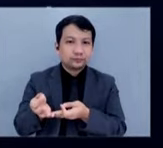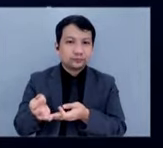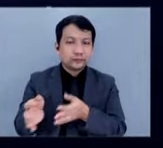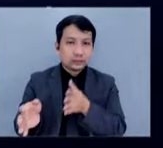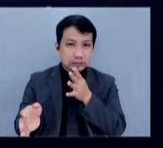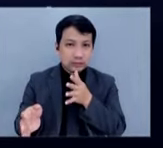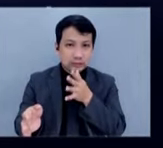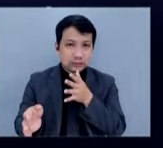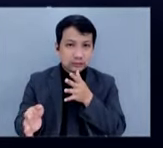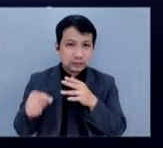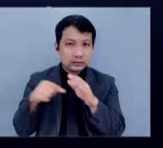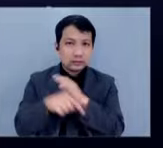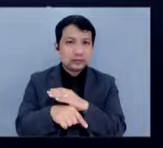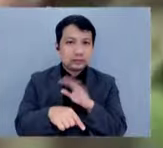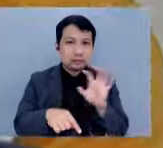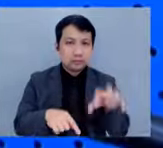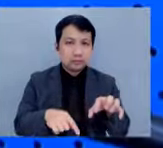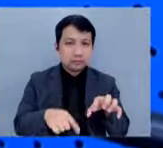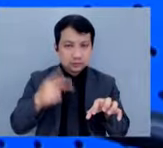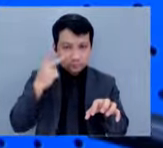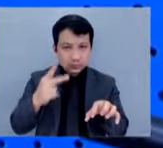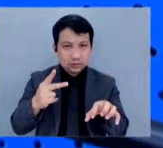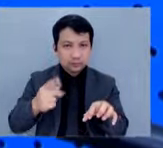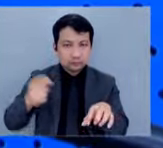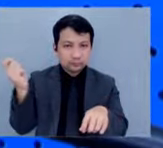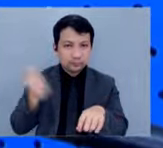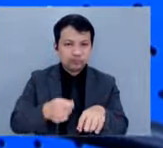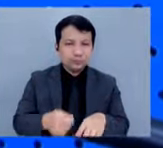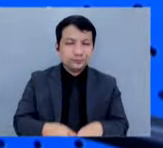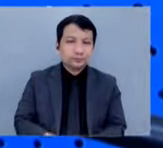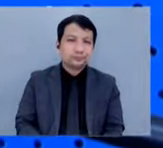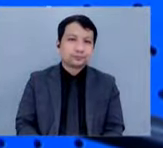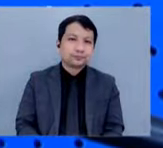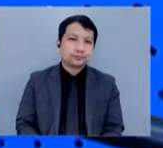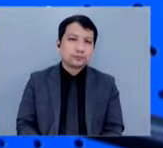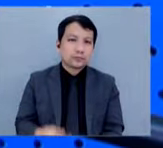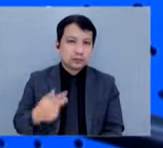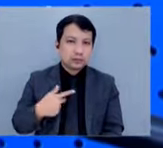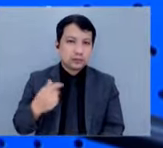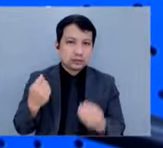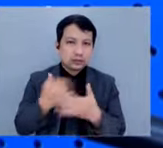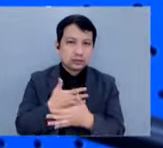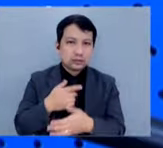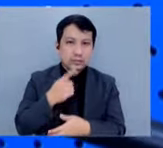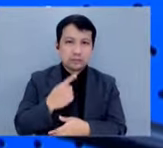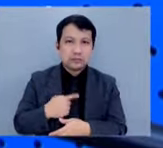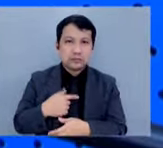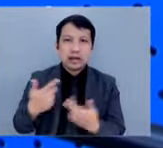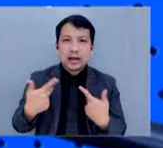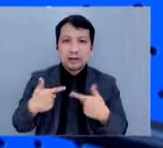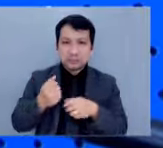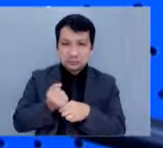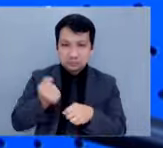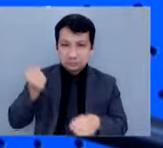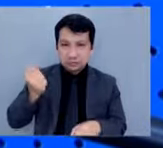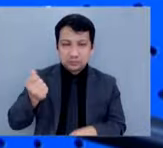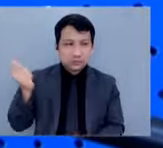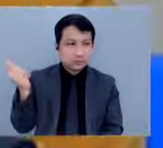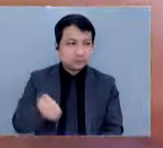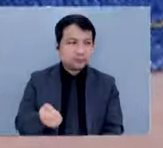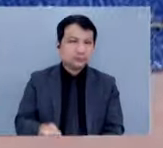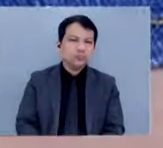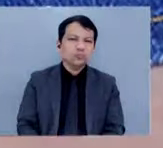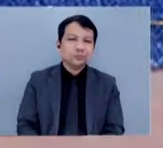pinatay na kuting nang makita ang pamamalo. Gusto ko po siyang anuhin kaso natatakot po ako kasi meron po siyang anuhin, dalang